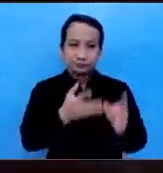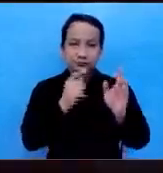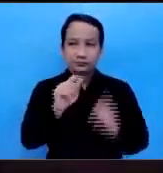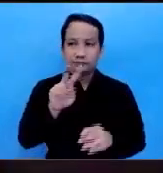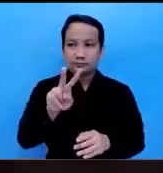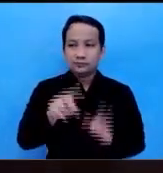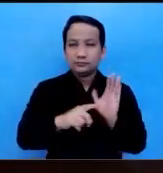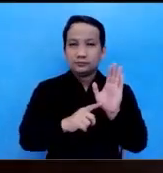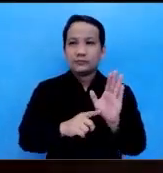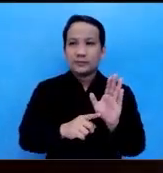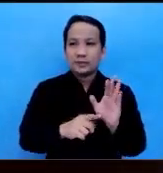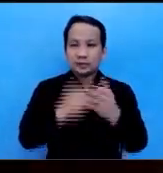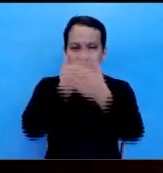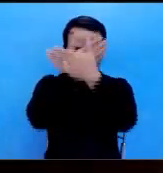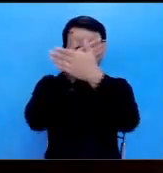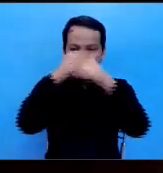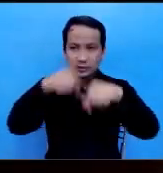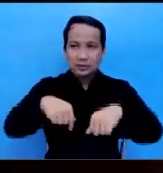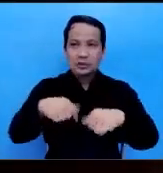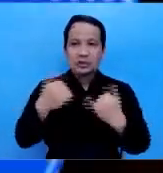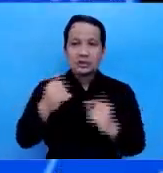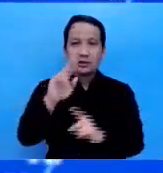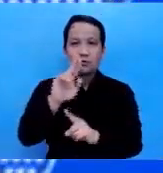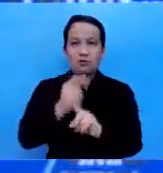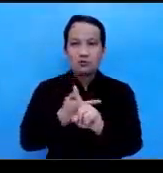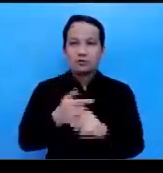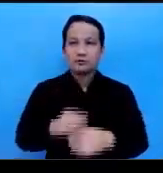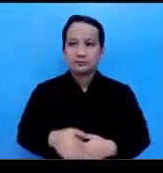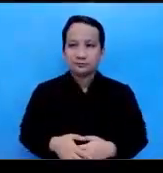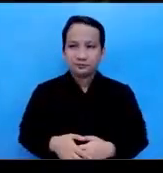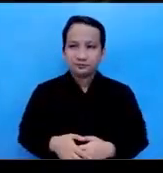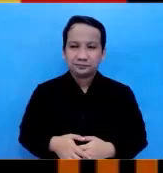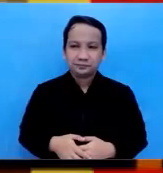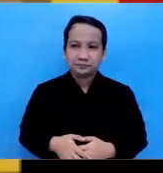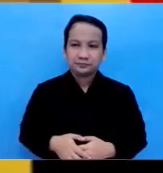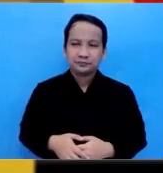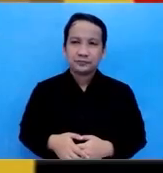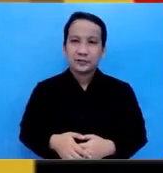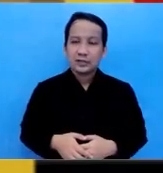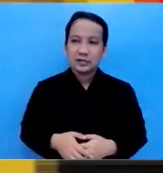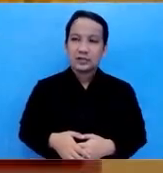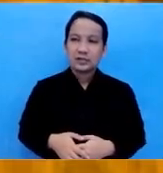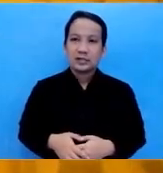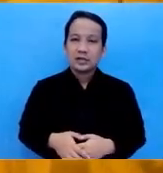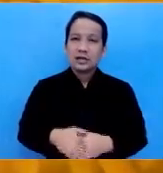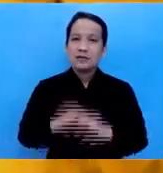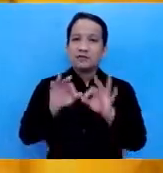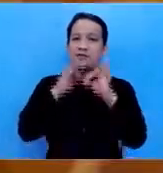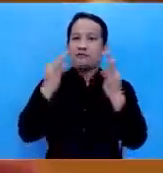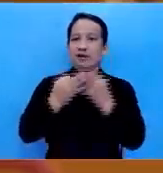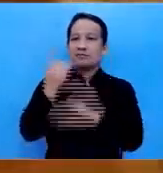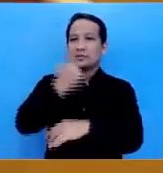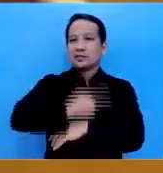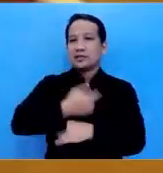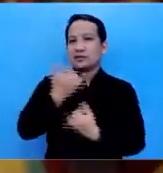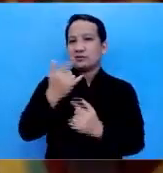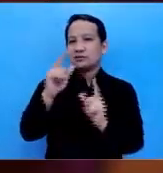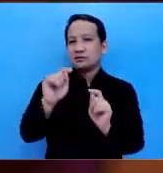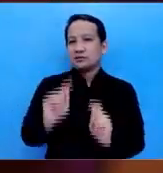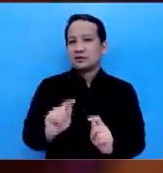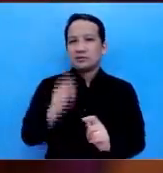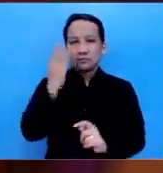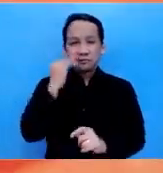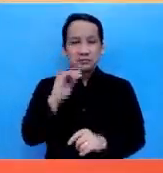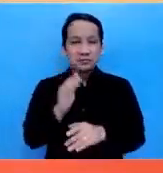ang Darna this August. It's Family Day this Saturday para sa